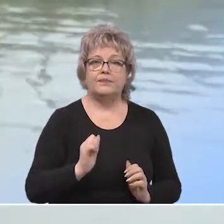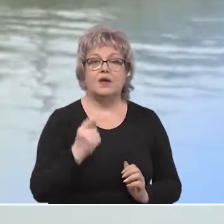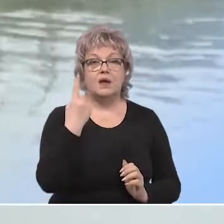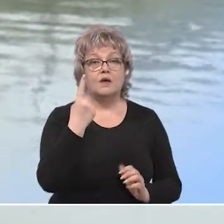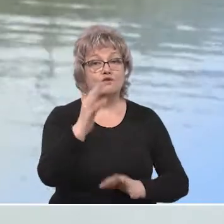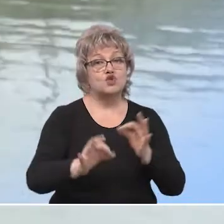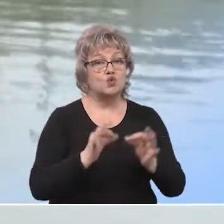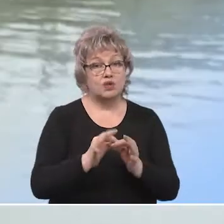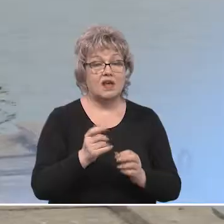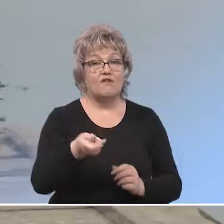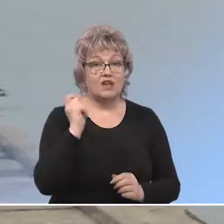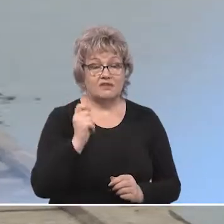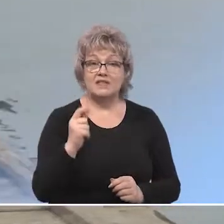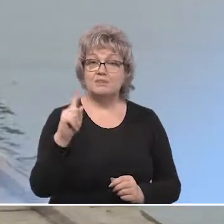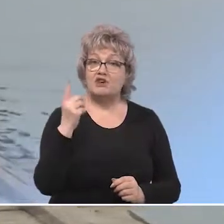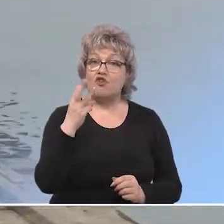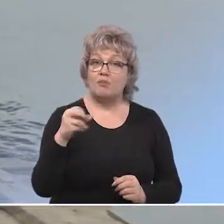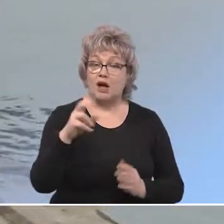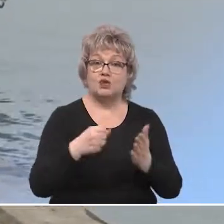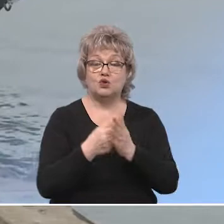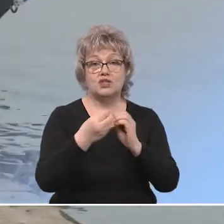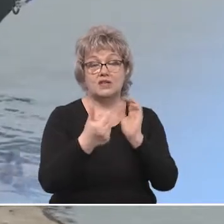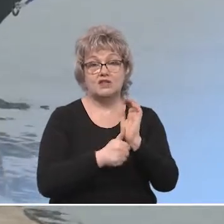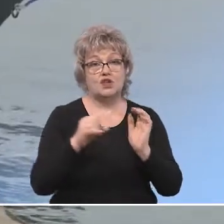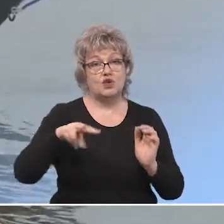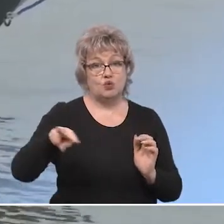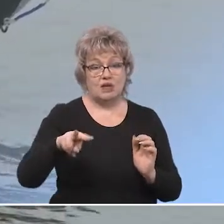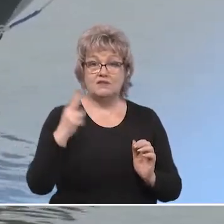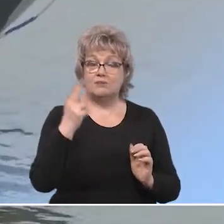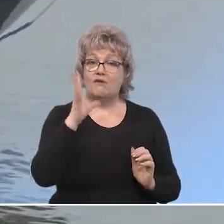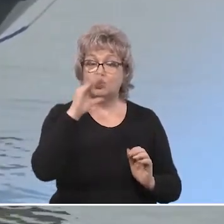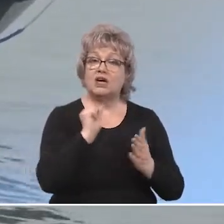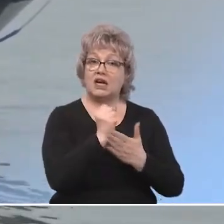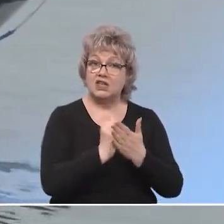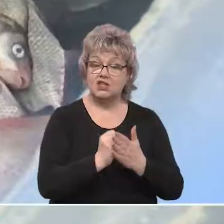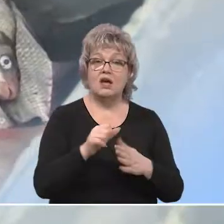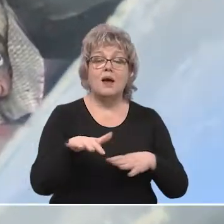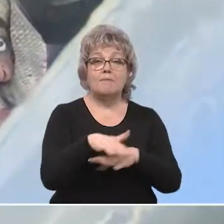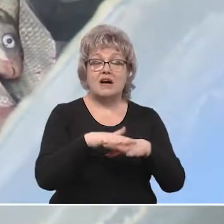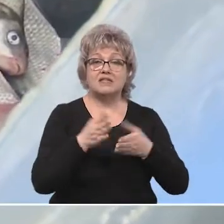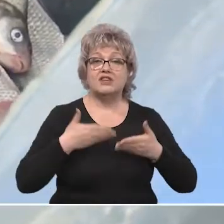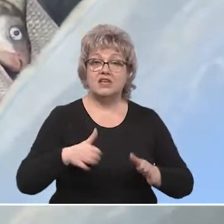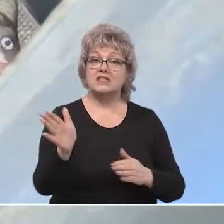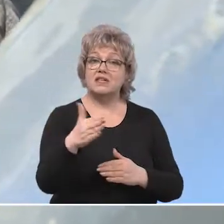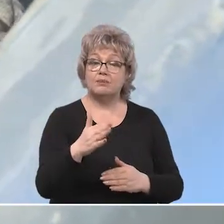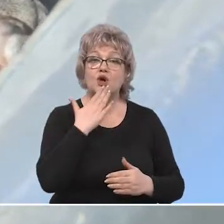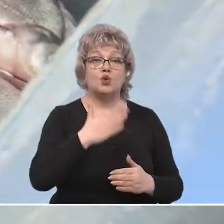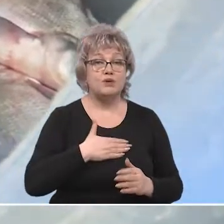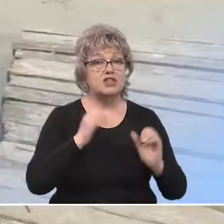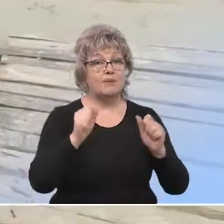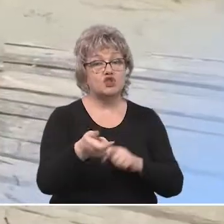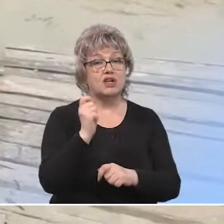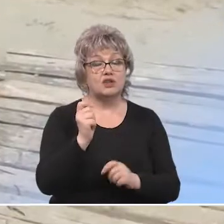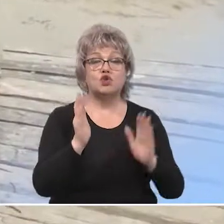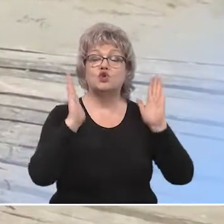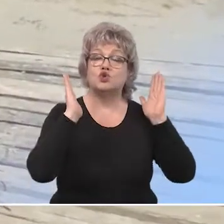килограмм сутки вылова. С 1 мая по 16 июля в Цемлянском водохранилище массовый нерест рыбы. Любителям